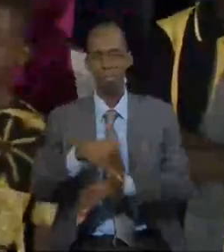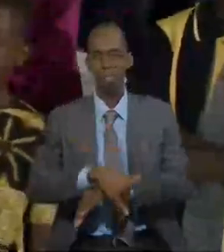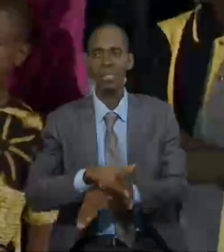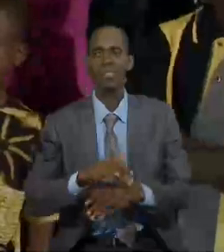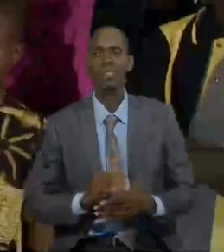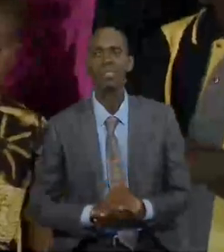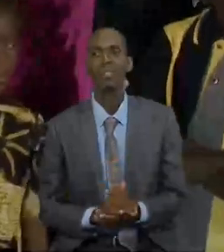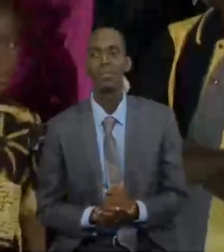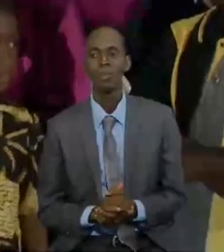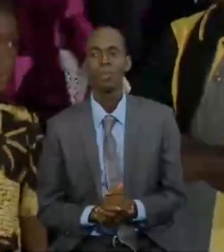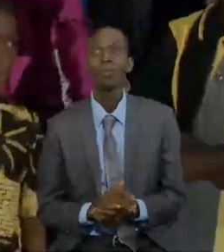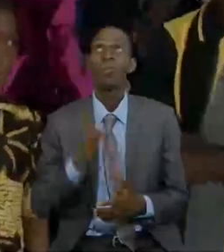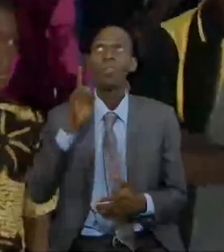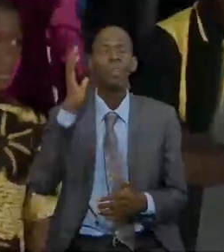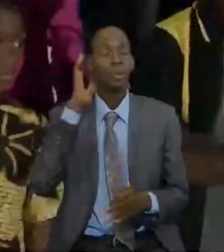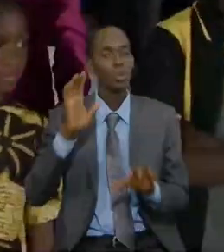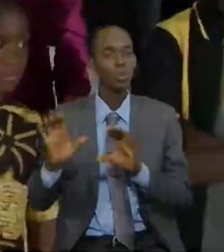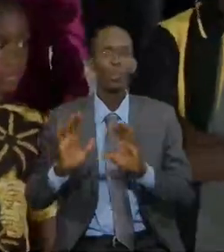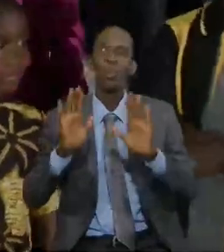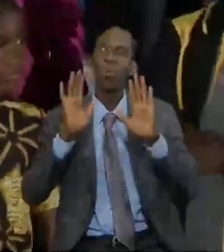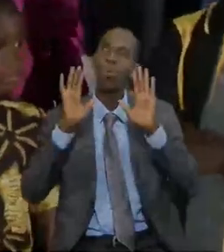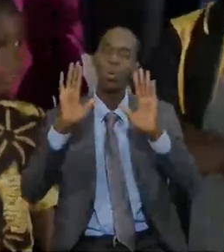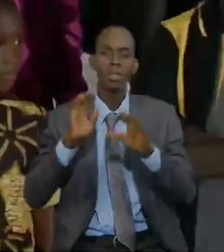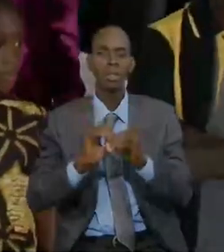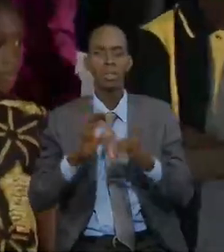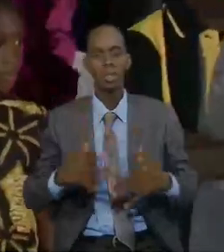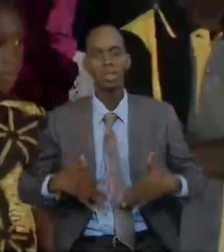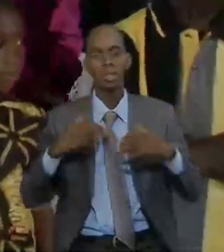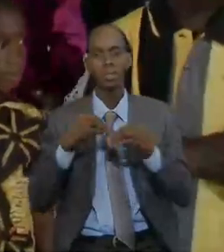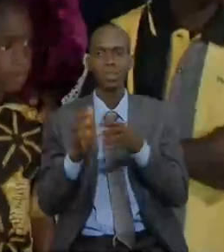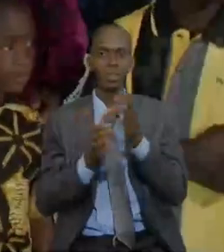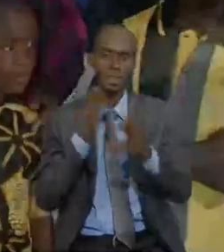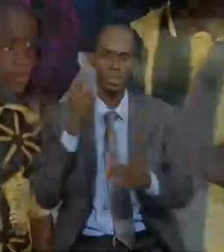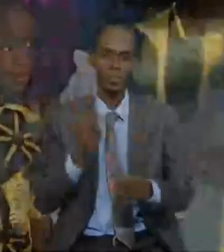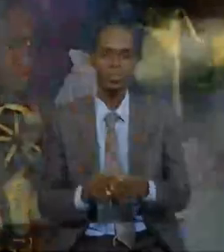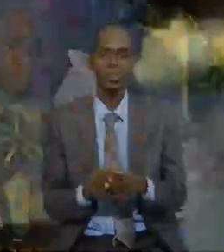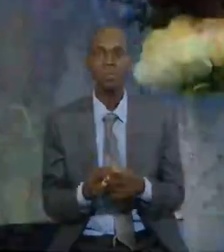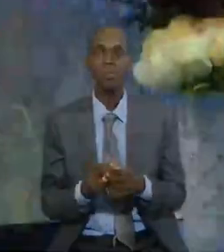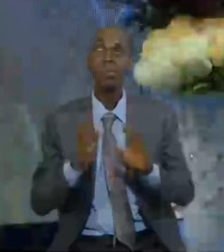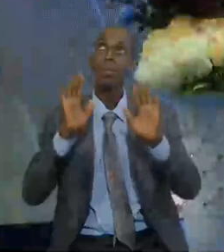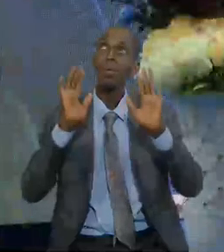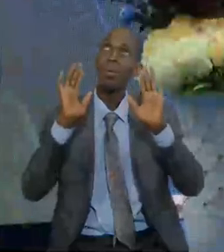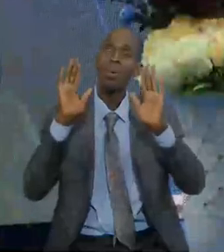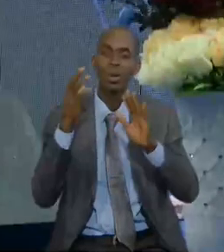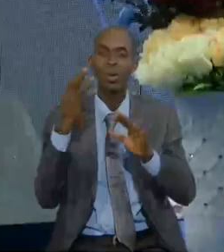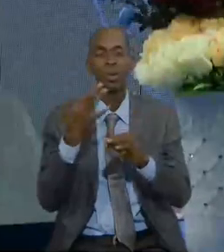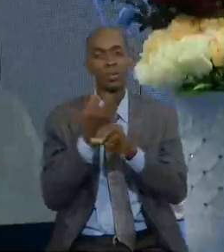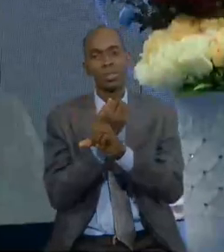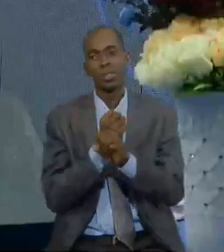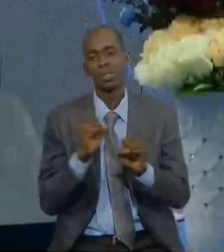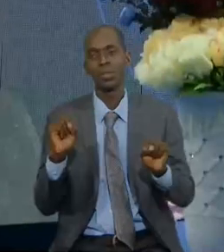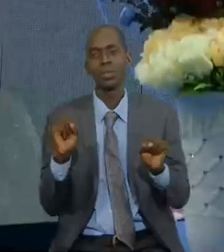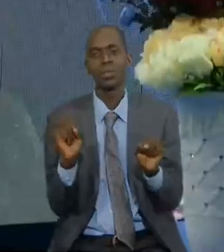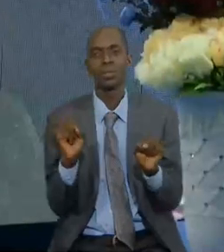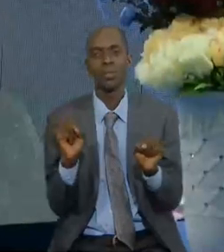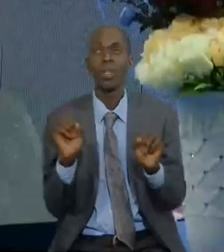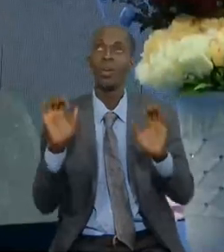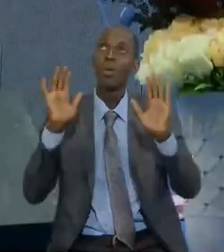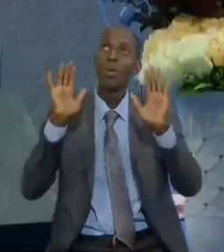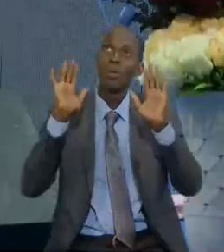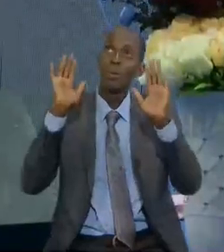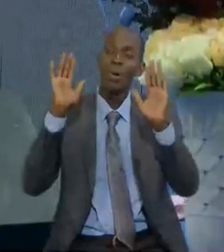ce même Jésus est là ce soir il fera des produits dans ta vie